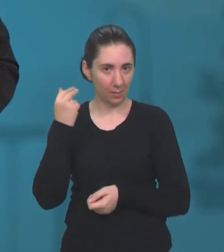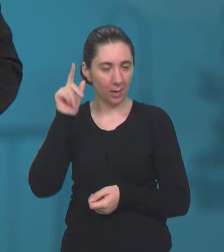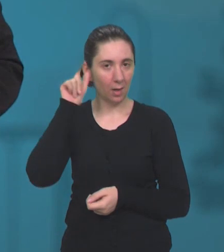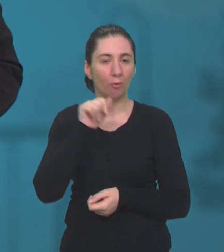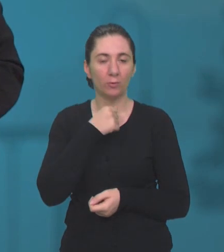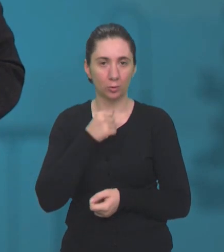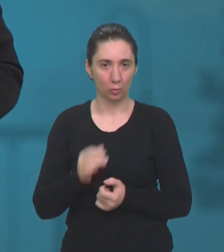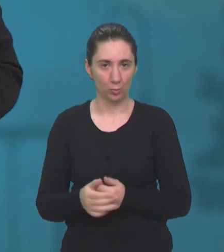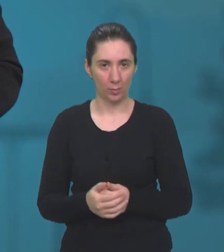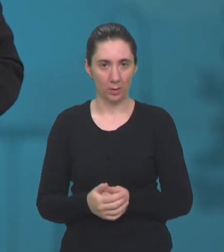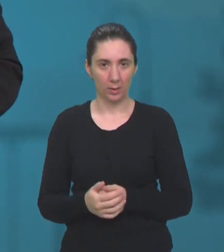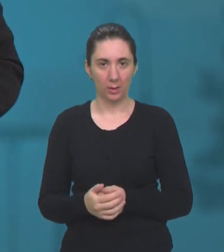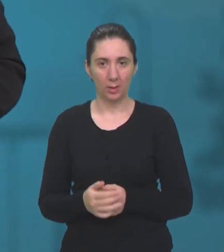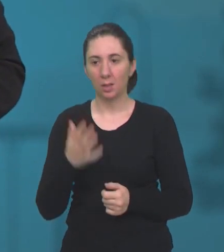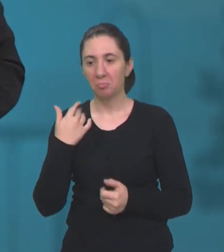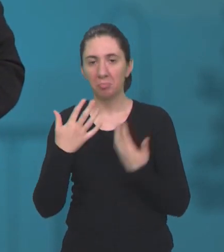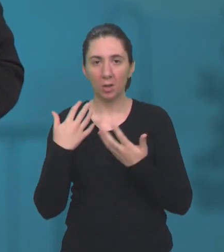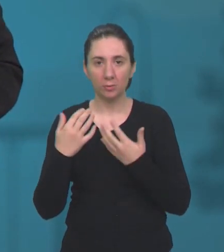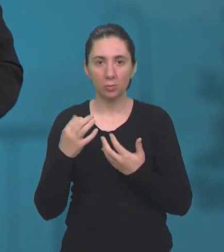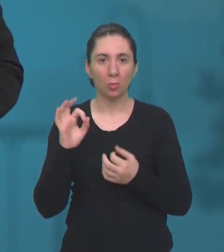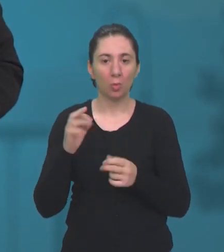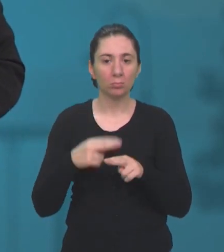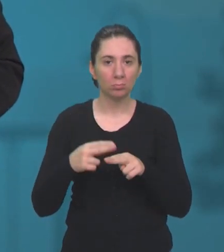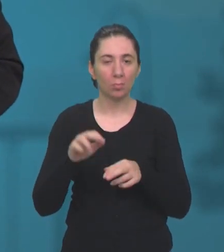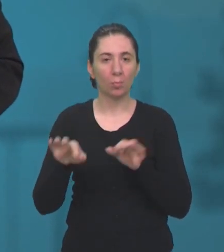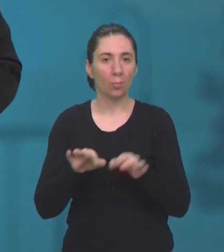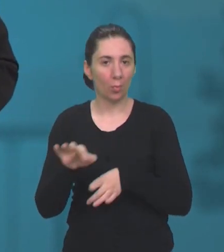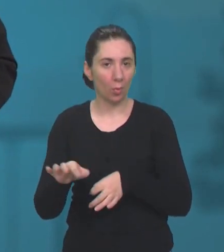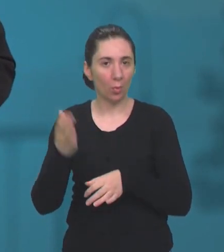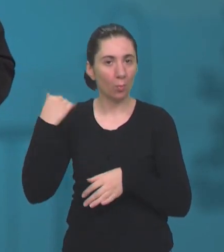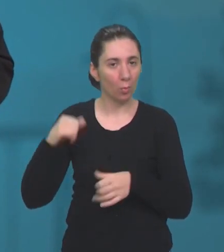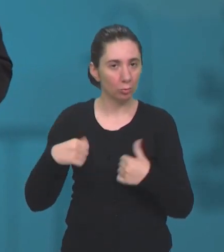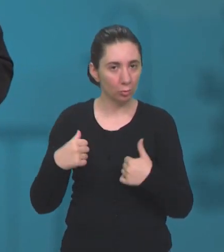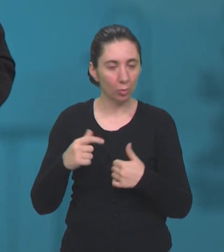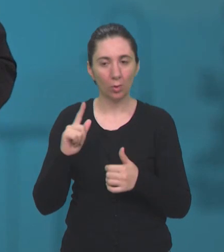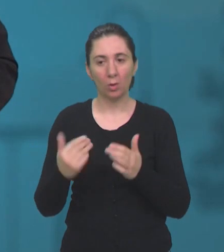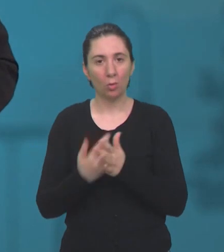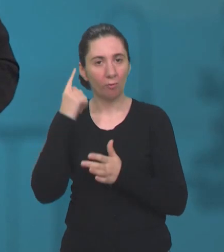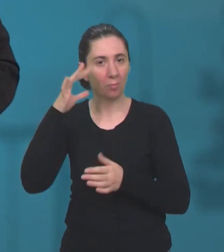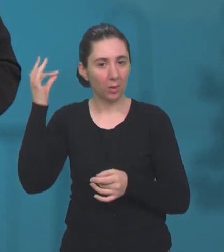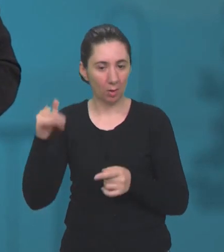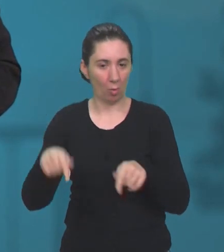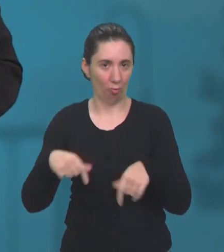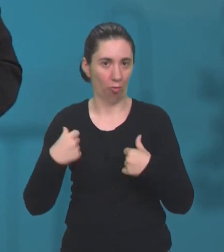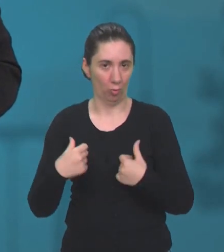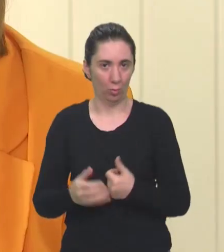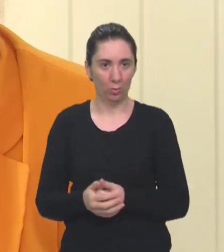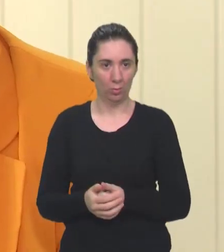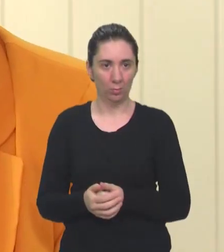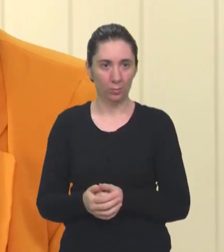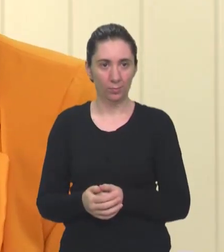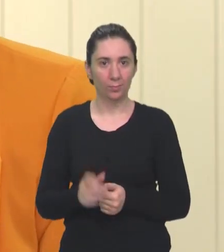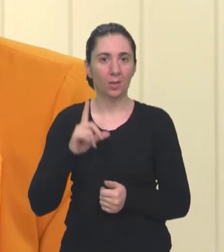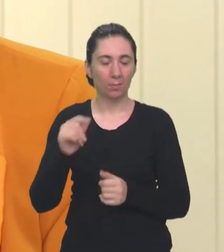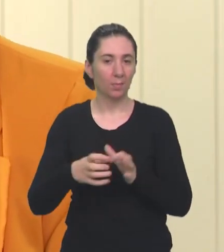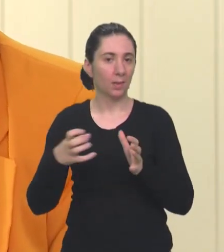slijepih Karlovačke županije. Razgovarali smo o realiziranim projektima u prošloj i novim idejama za ovu godinu. Pa idemo